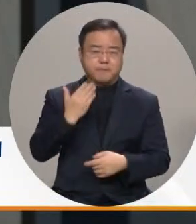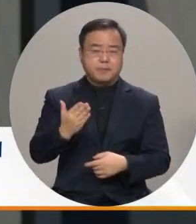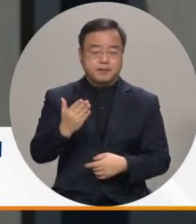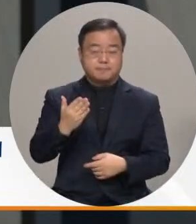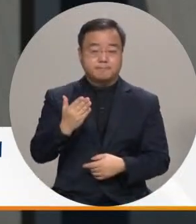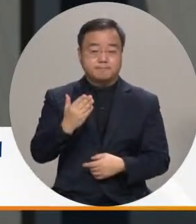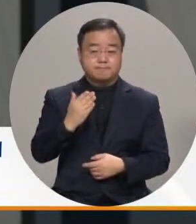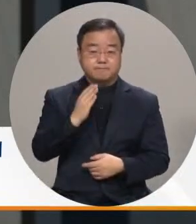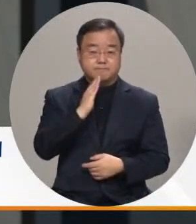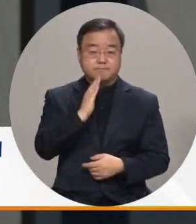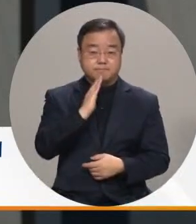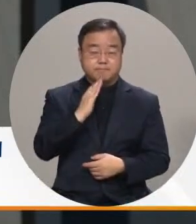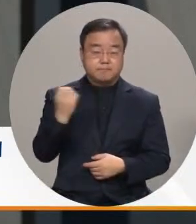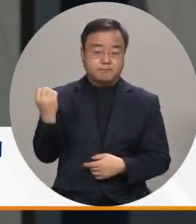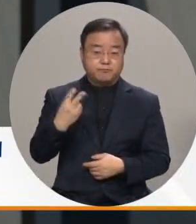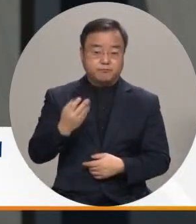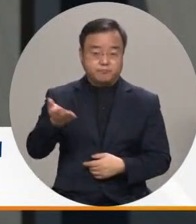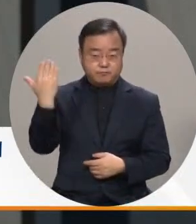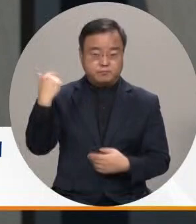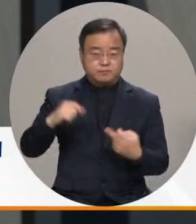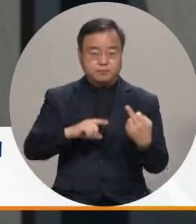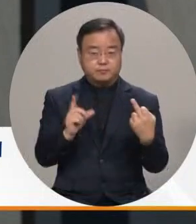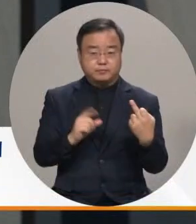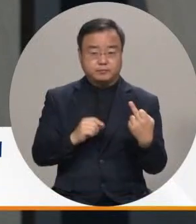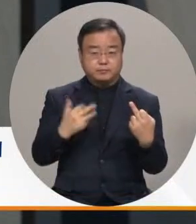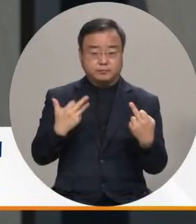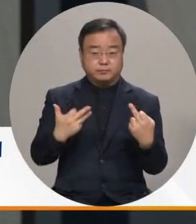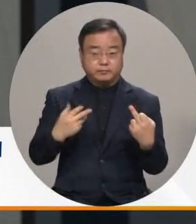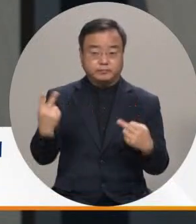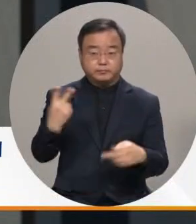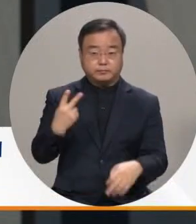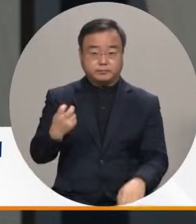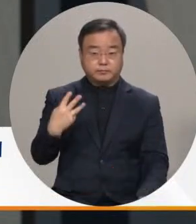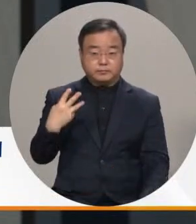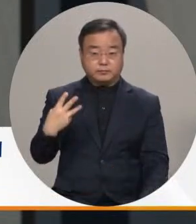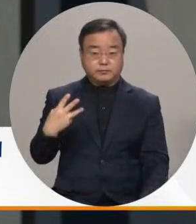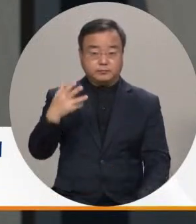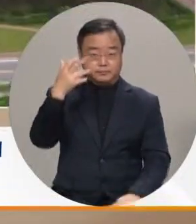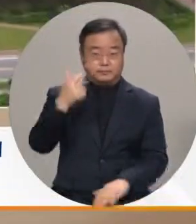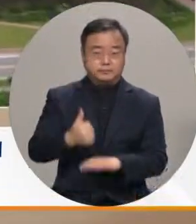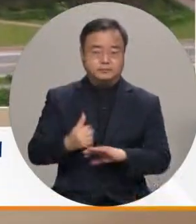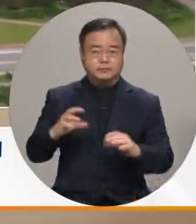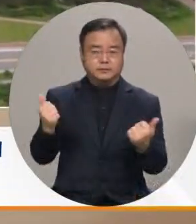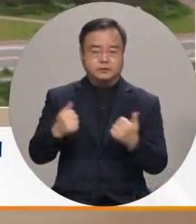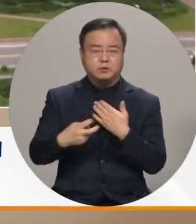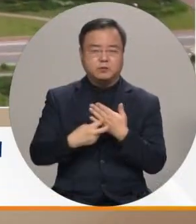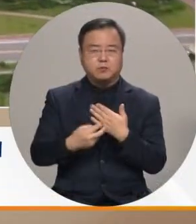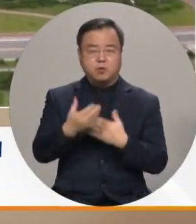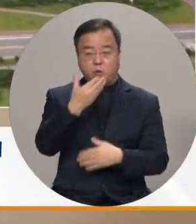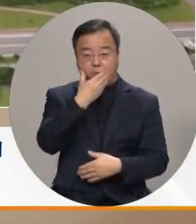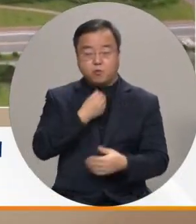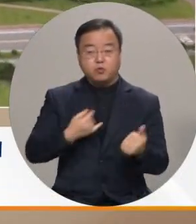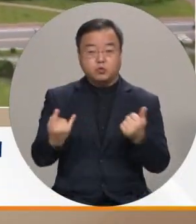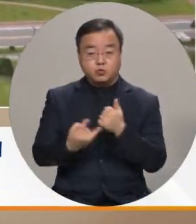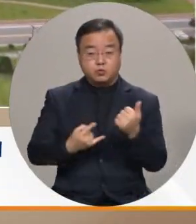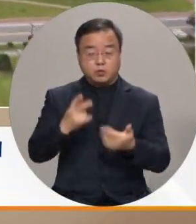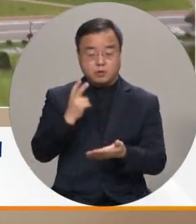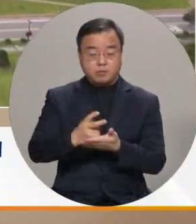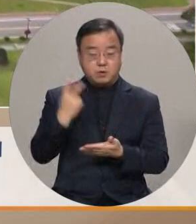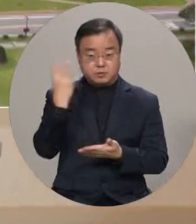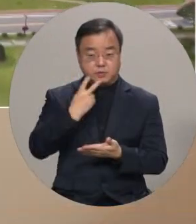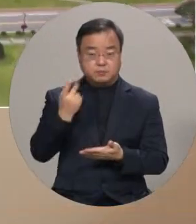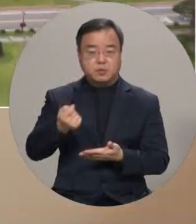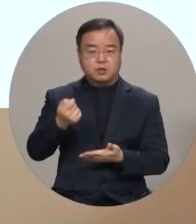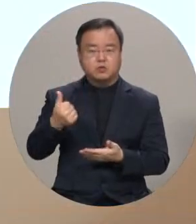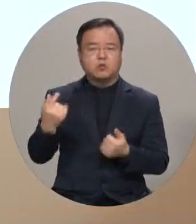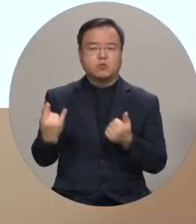하고요 지난 12월 18일에 2023년 마지막 국회 보금 법지 위원회에서 법안 심사 소위가